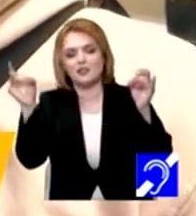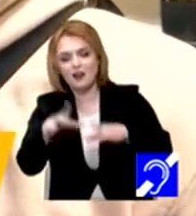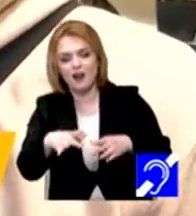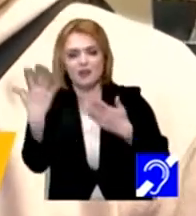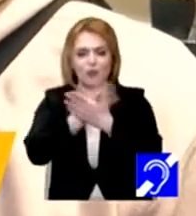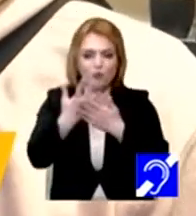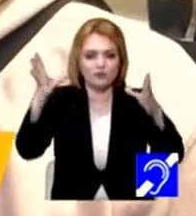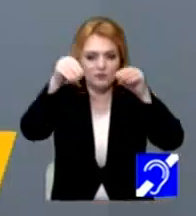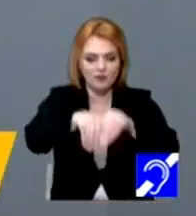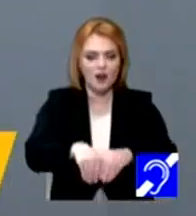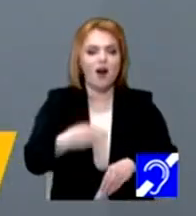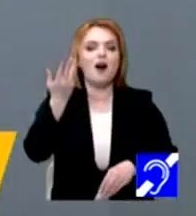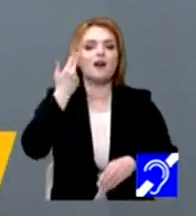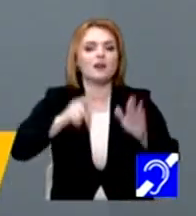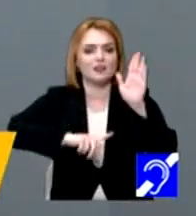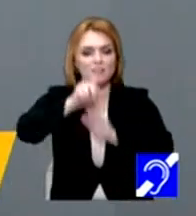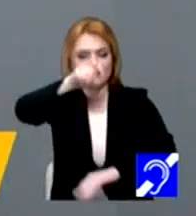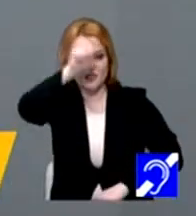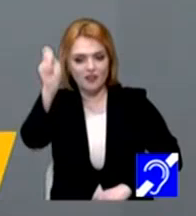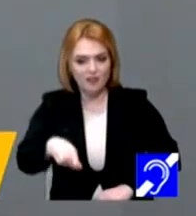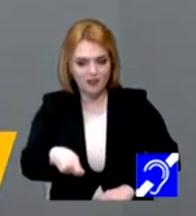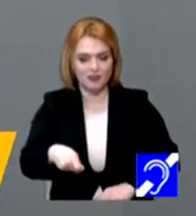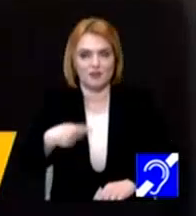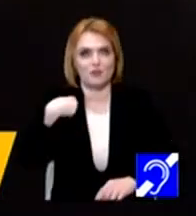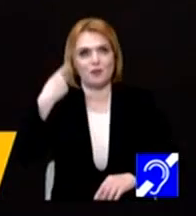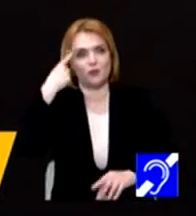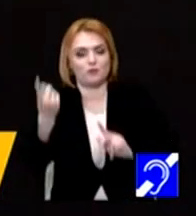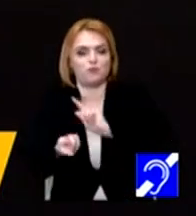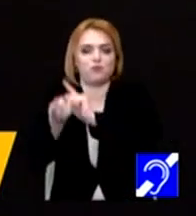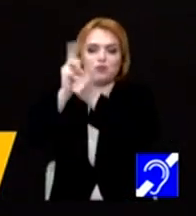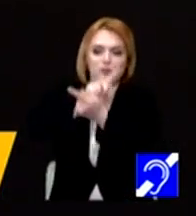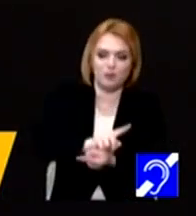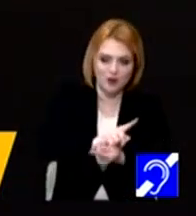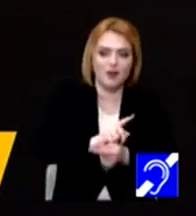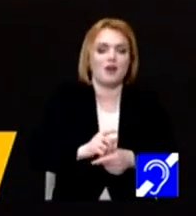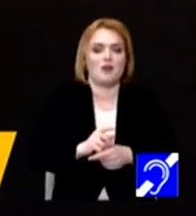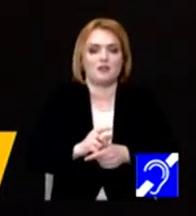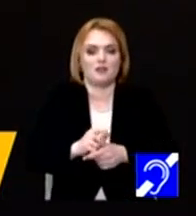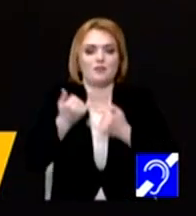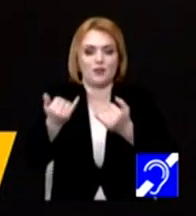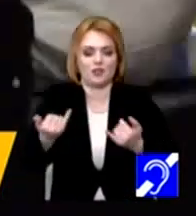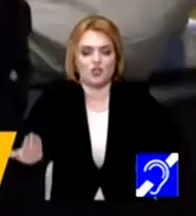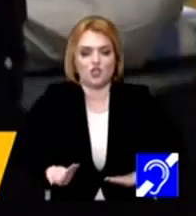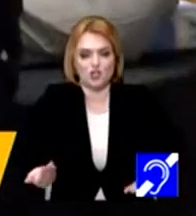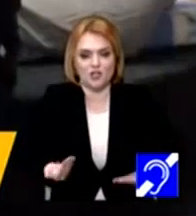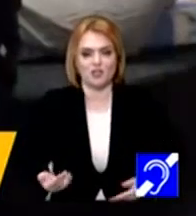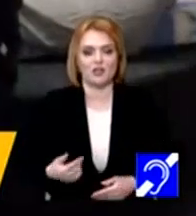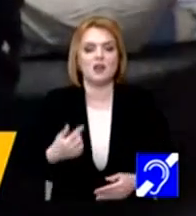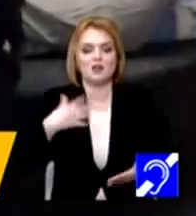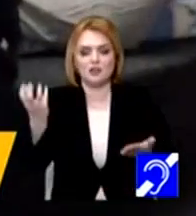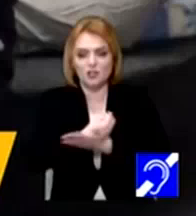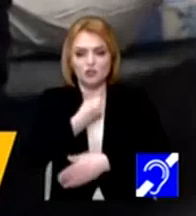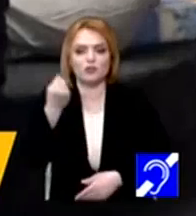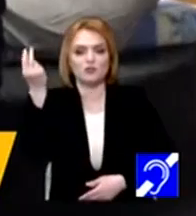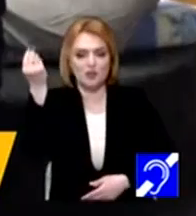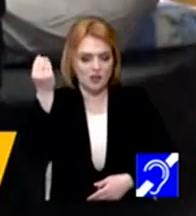au ajuns la concluzia că trebuie să salveze oamenii, să ajute. Au găsit și niște sponsori care le-au dat și niște bani ca să poată